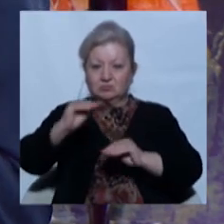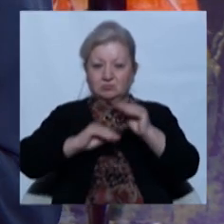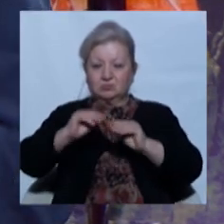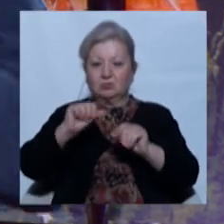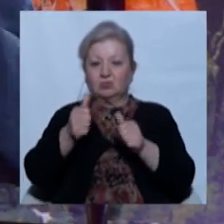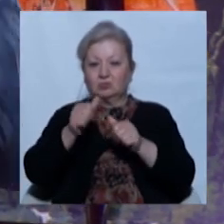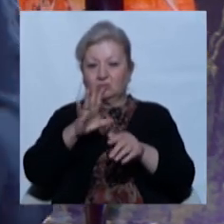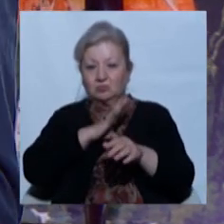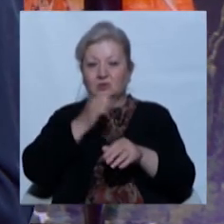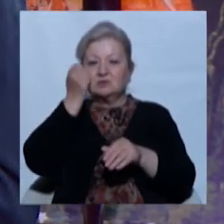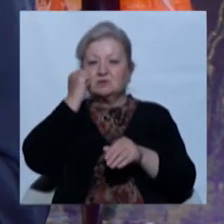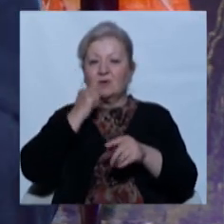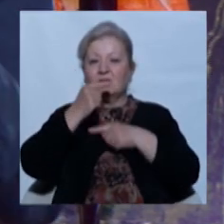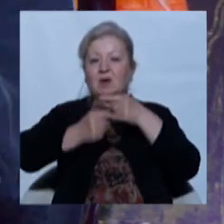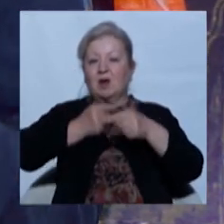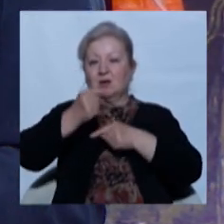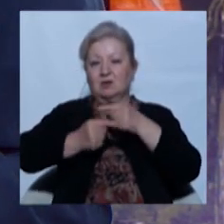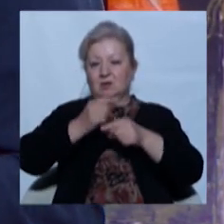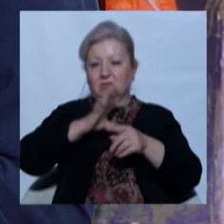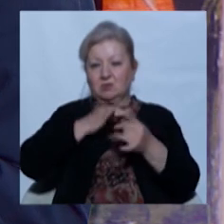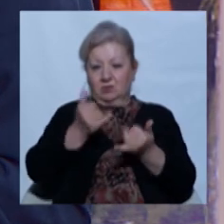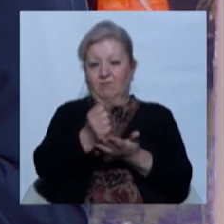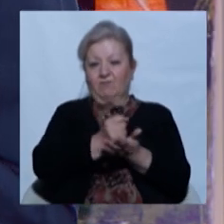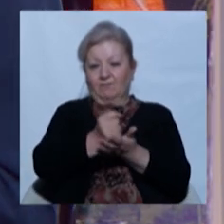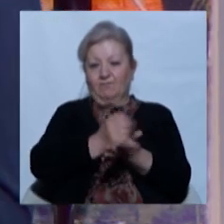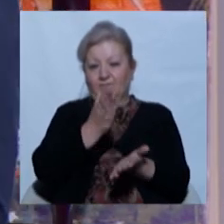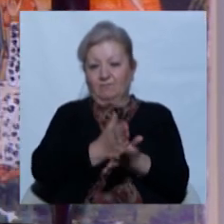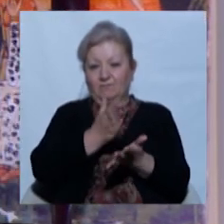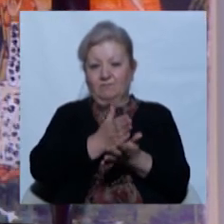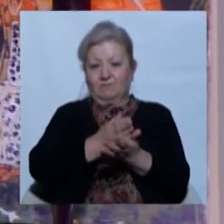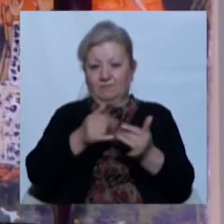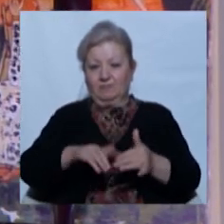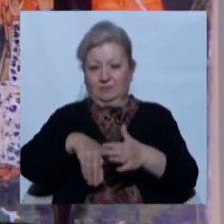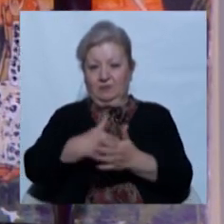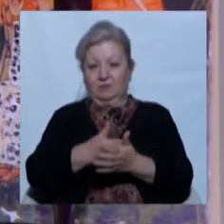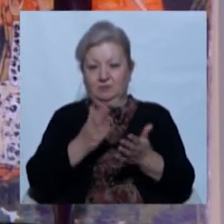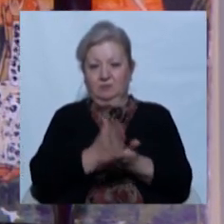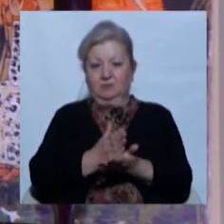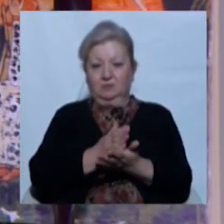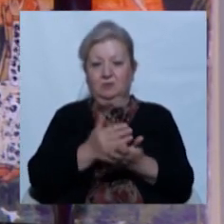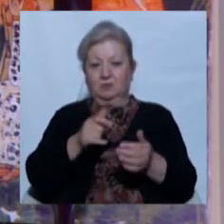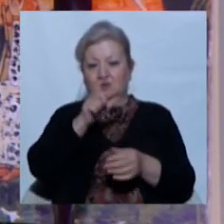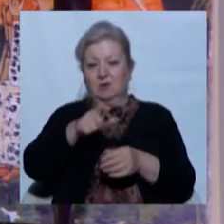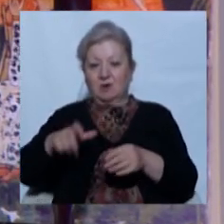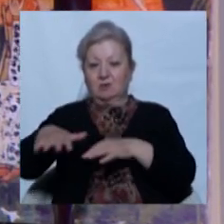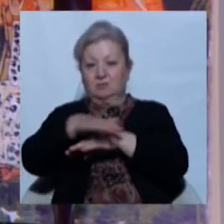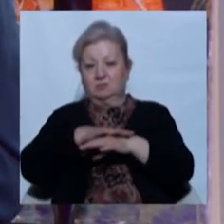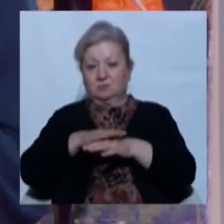ამზადებდნენ უბრალოდ, ეს ძველი ტრადიცია არის, რომელიც შენარჩუნებულია რა თქმა უნდა დღემდე ხალხში.